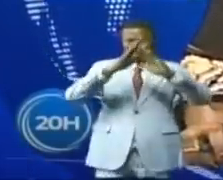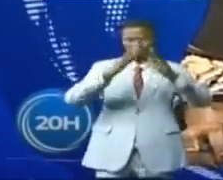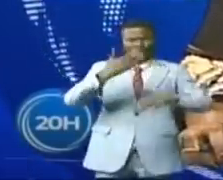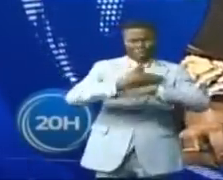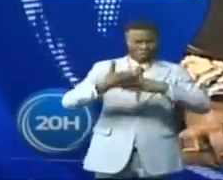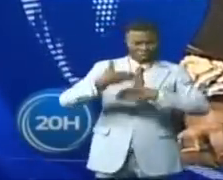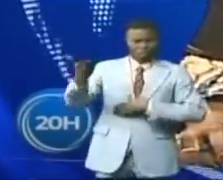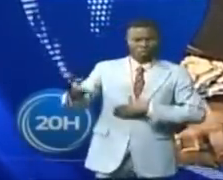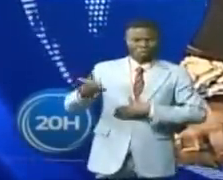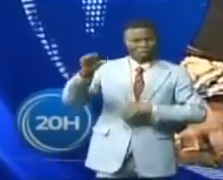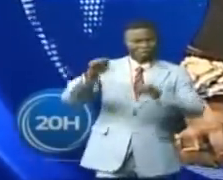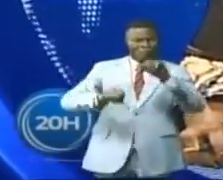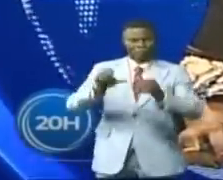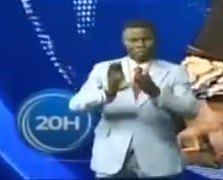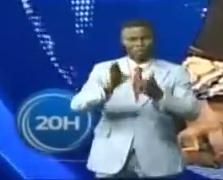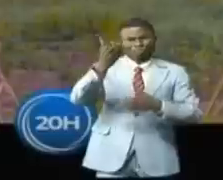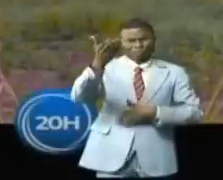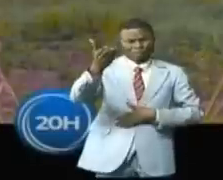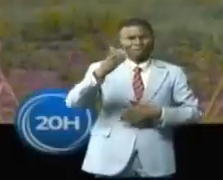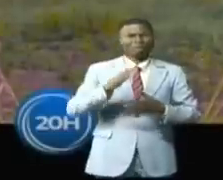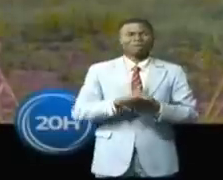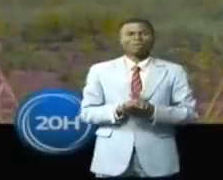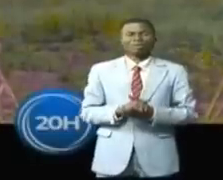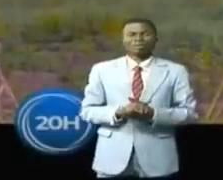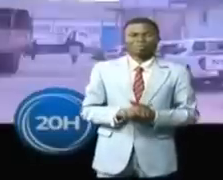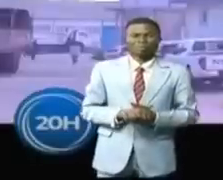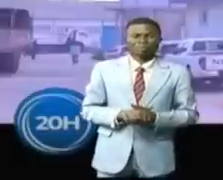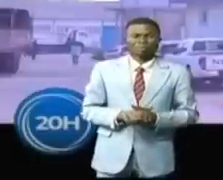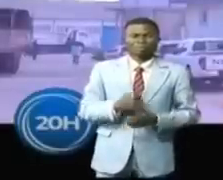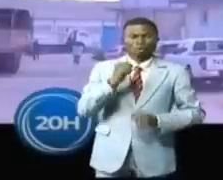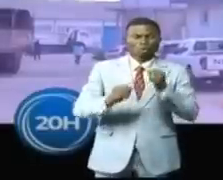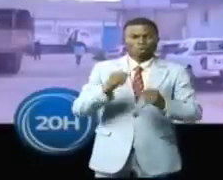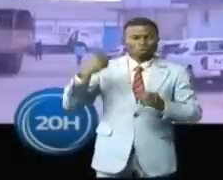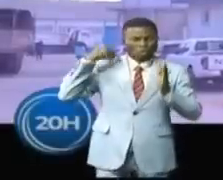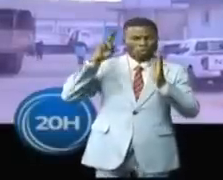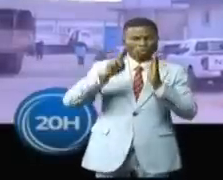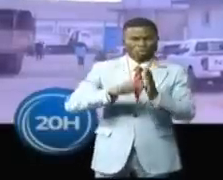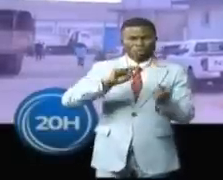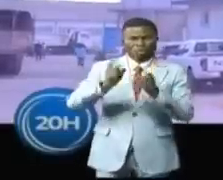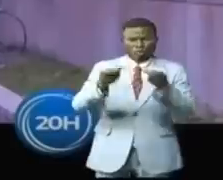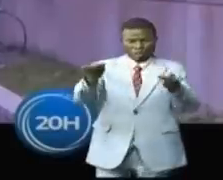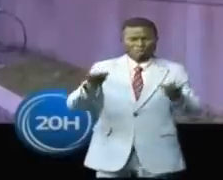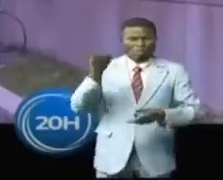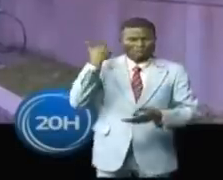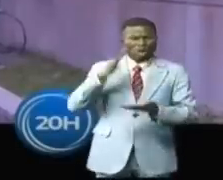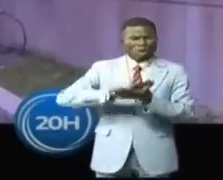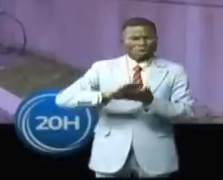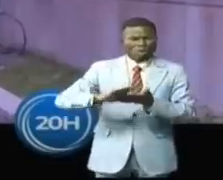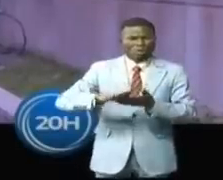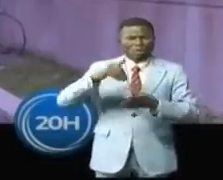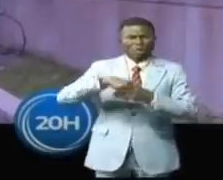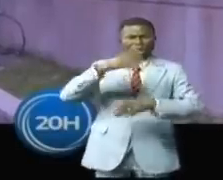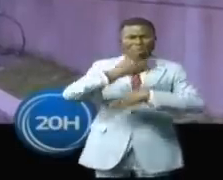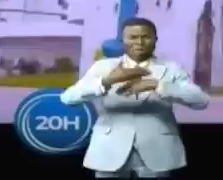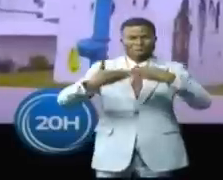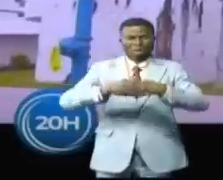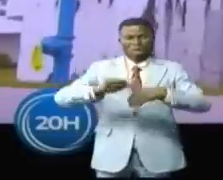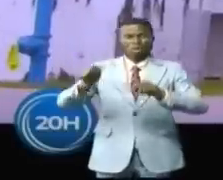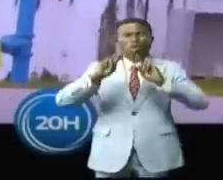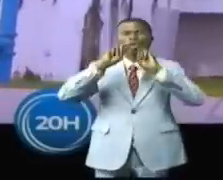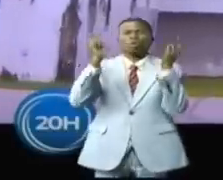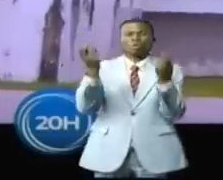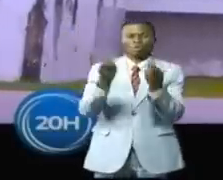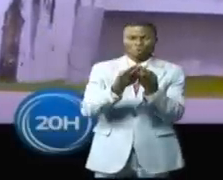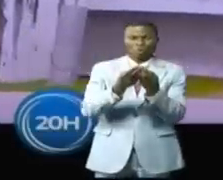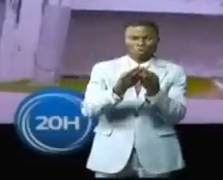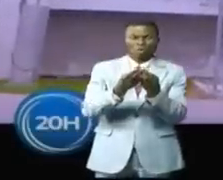constructions anarchiques. Marie Kalong, reportage. Malgré les efforts du gouvernement d'améliorer la desserte en eau à travers la construction d'autres usines, les